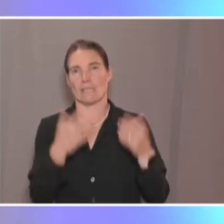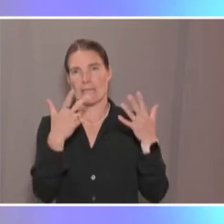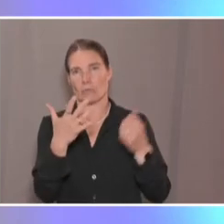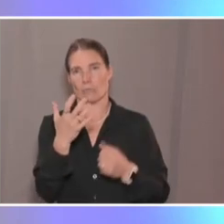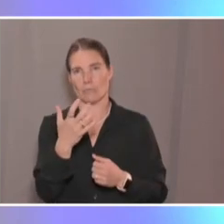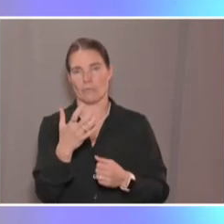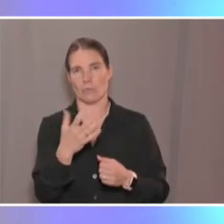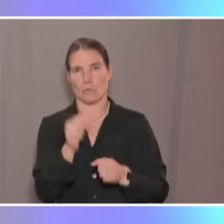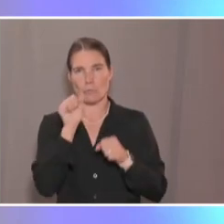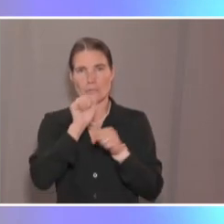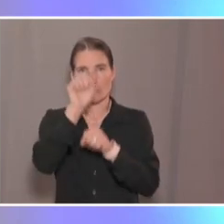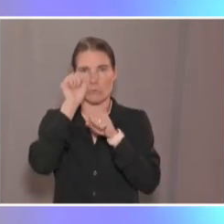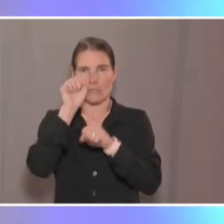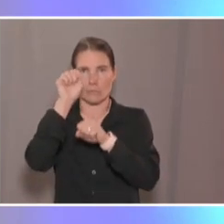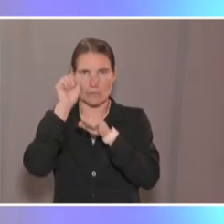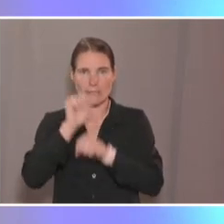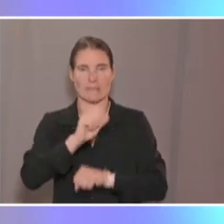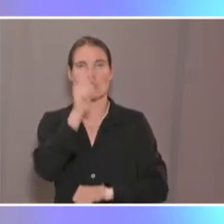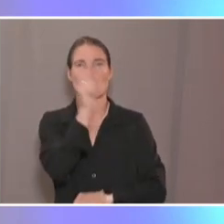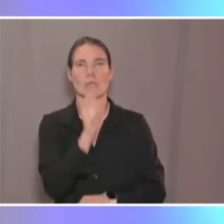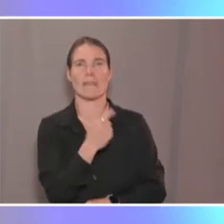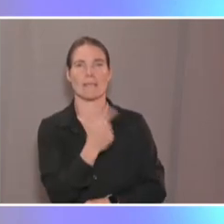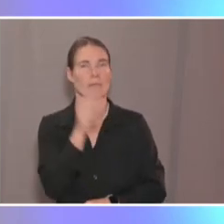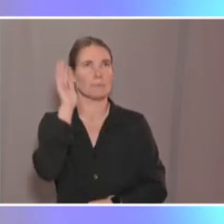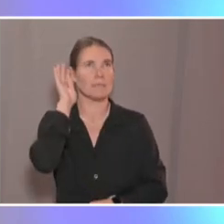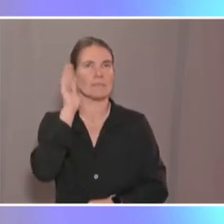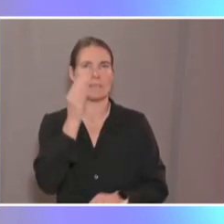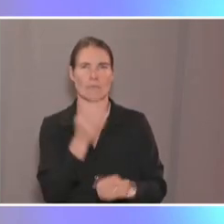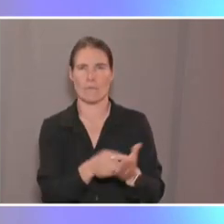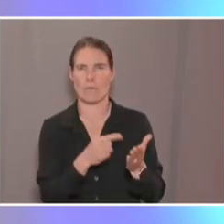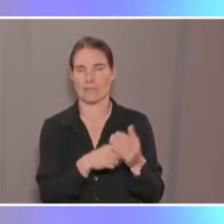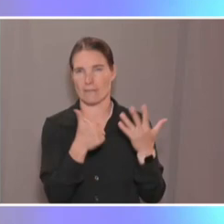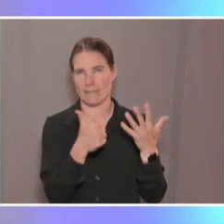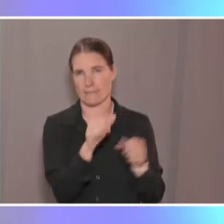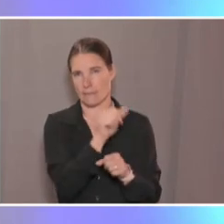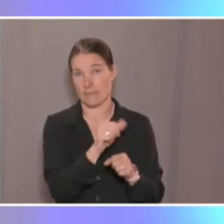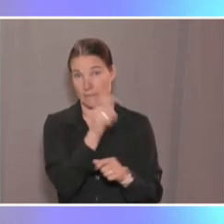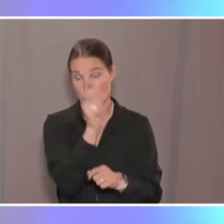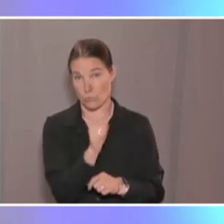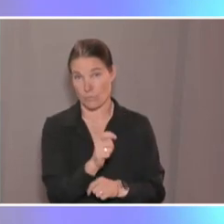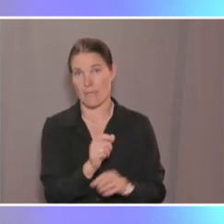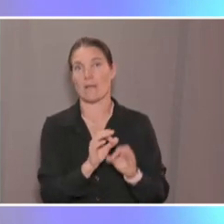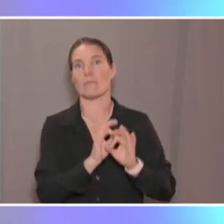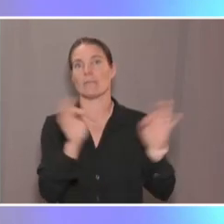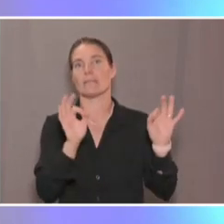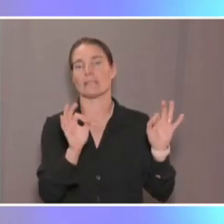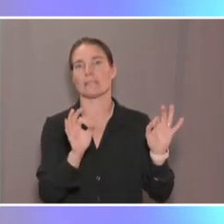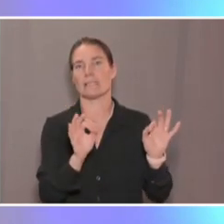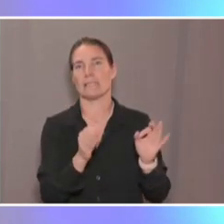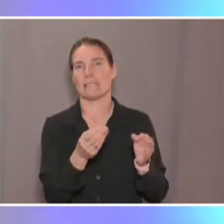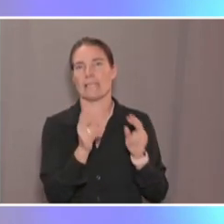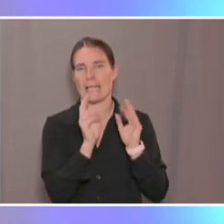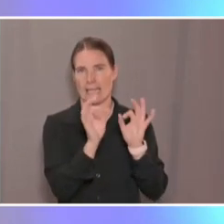durch laute Proteste Gehör. Sie forderten das 6-semestrige Studium, eine Verbesserung der Lehrförderung